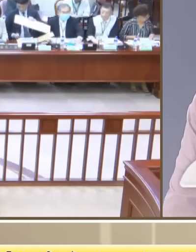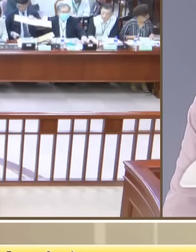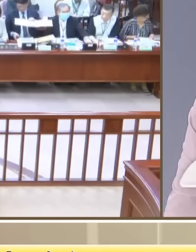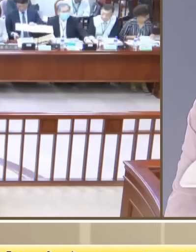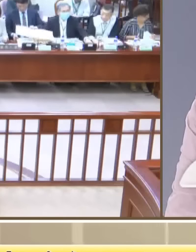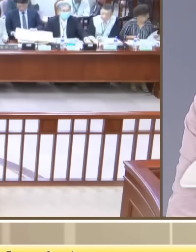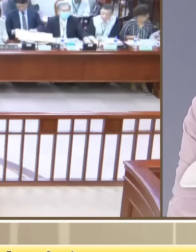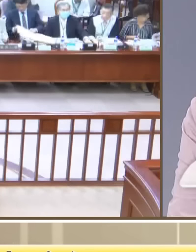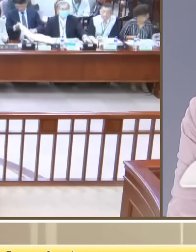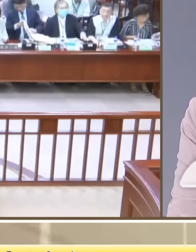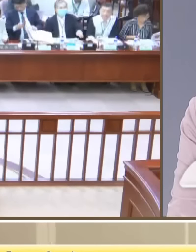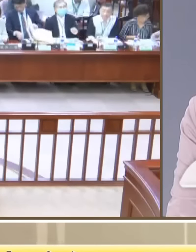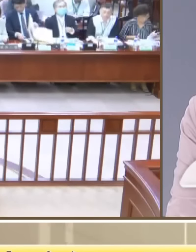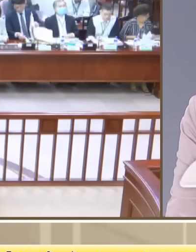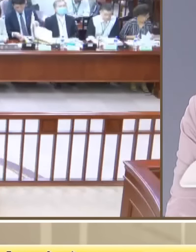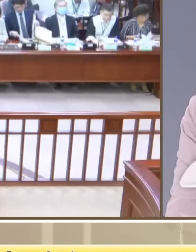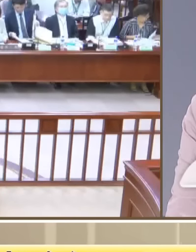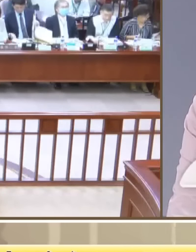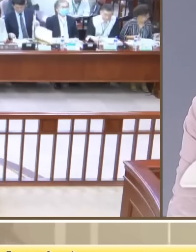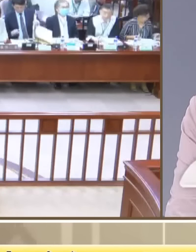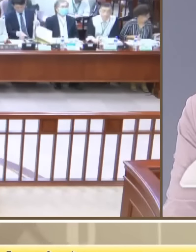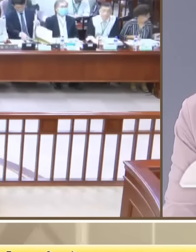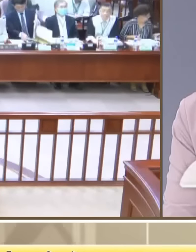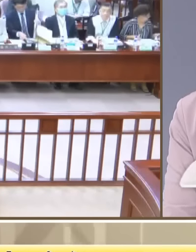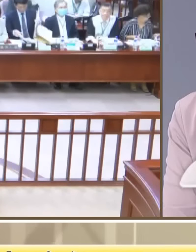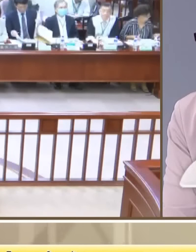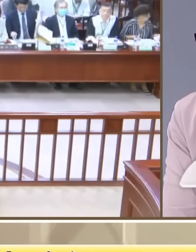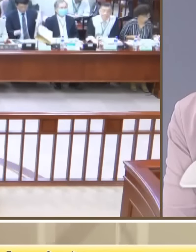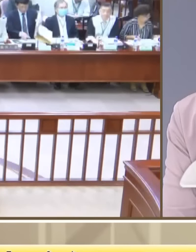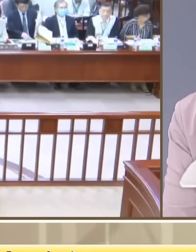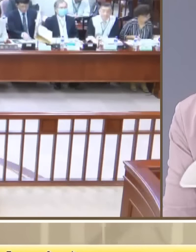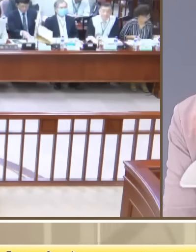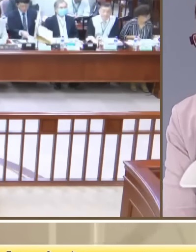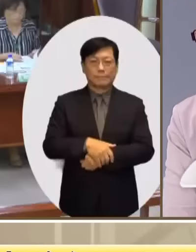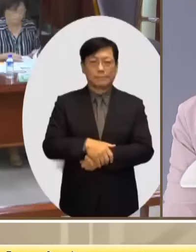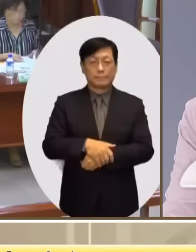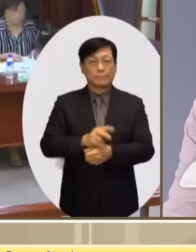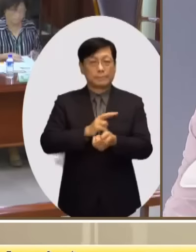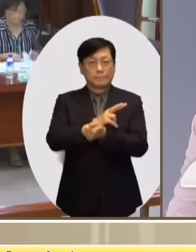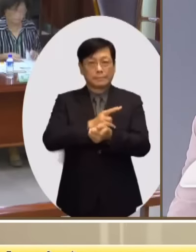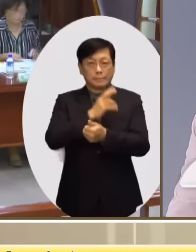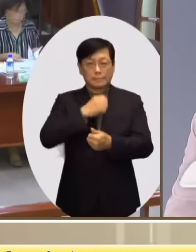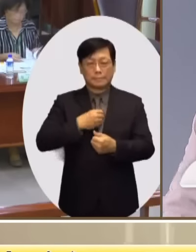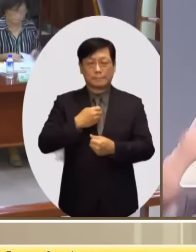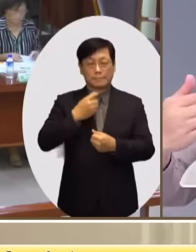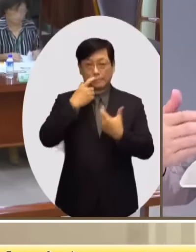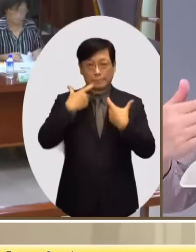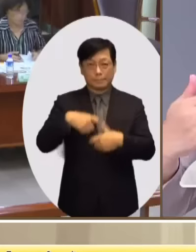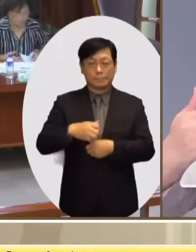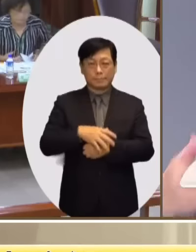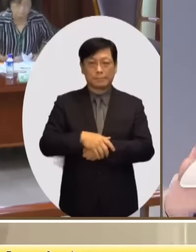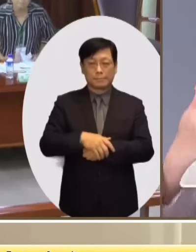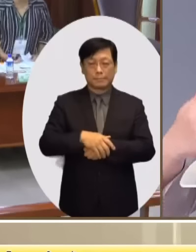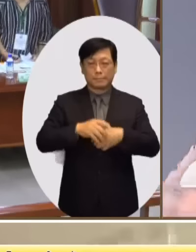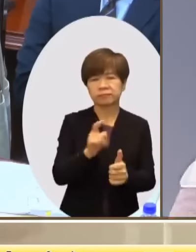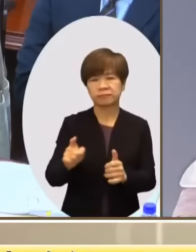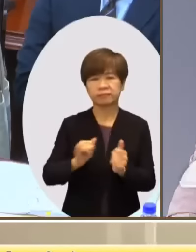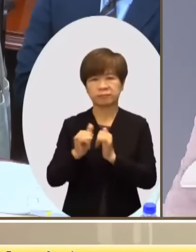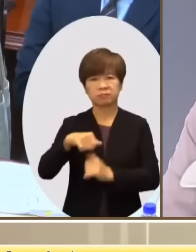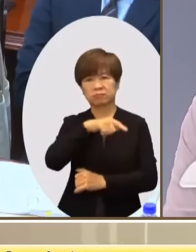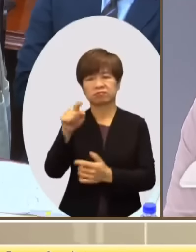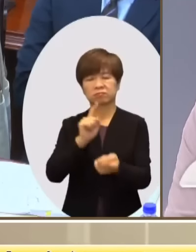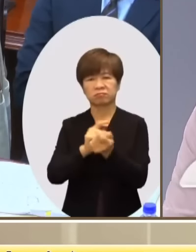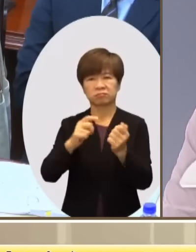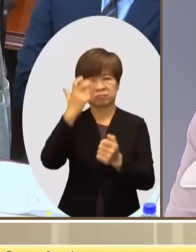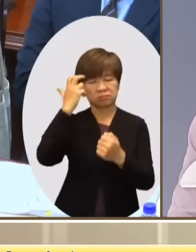什么这个不需要紧急处分？他没有，他重点哪有放在这边？那第一个先讲大法官嘛，就是